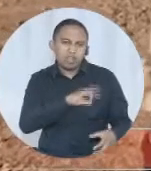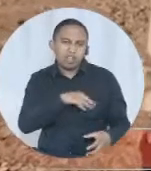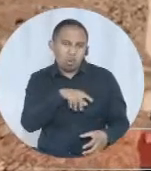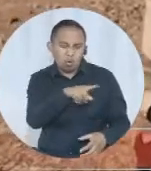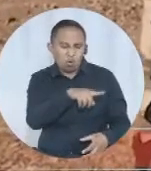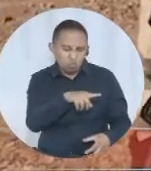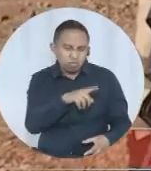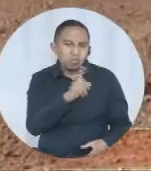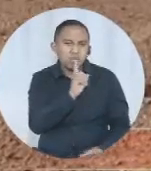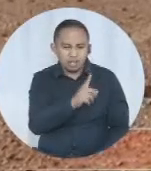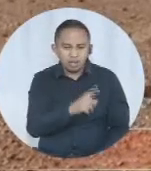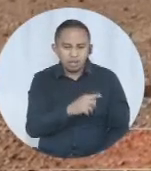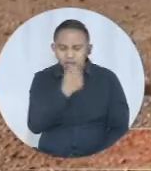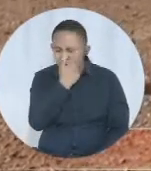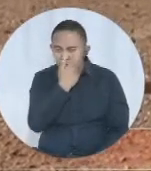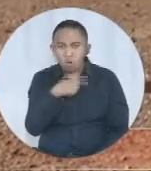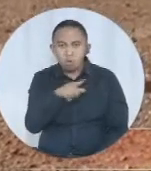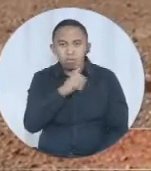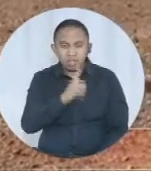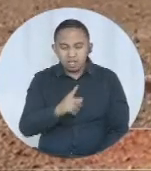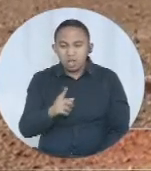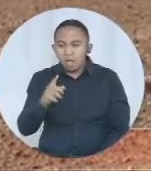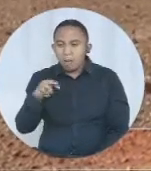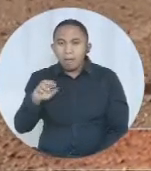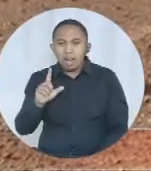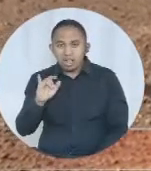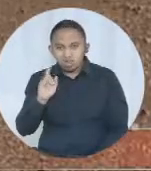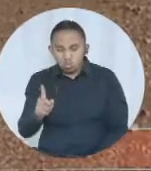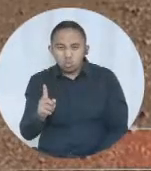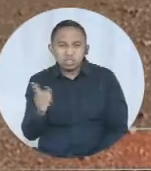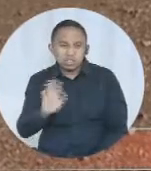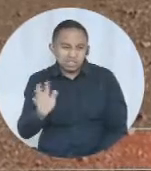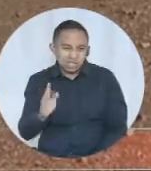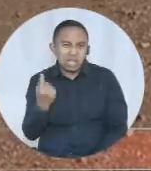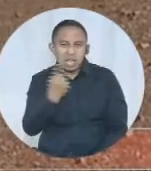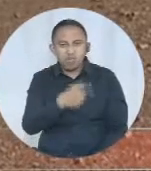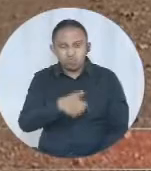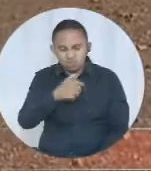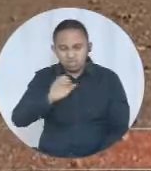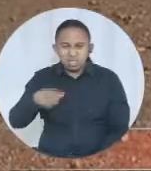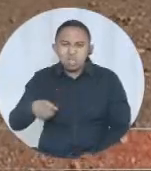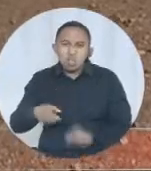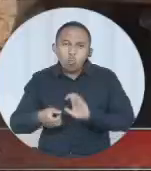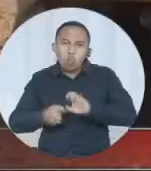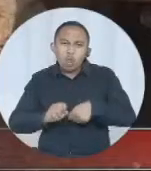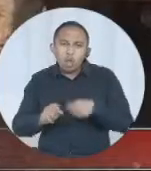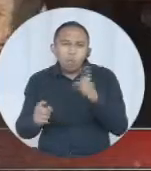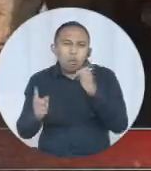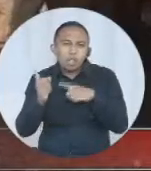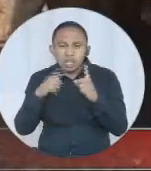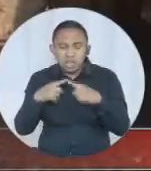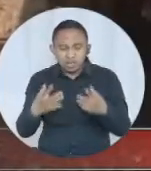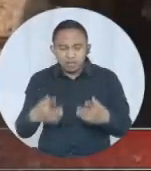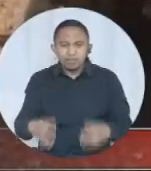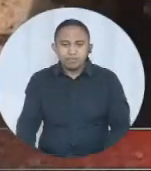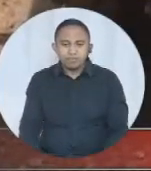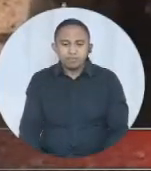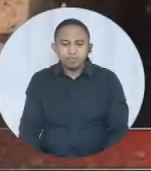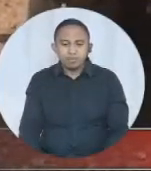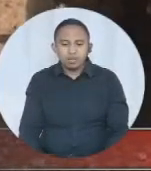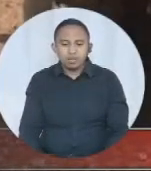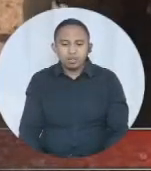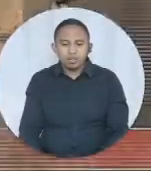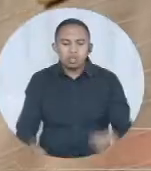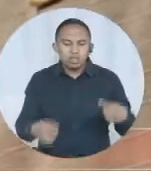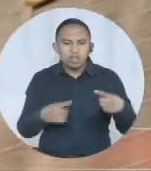izay milaza fa tsy tokony andray io fitantanana io i Mali no nitoetra raha politika ho aminy. Tsy nambarany tao anatin'io fanambarana io kosa